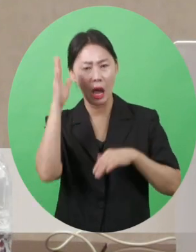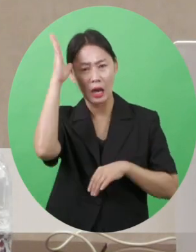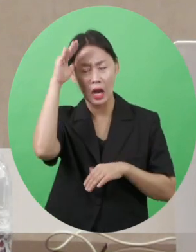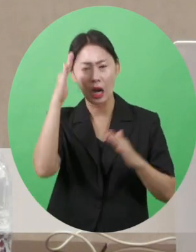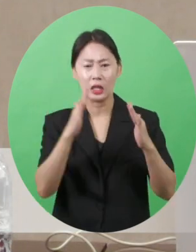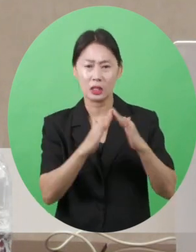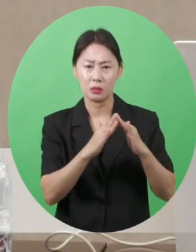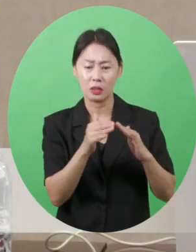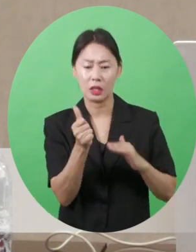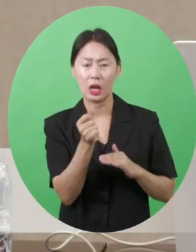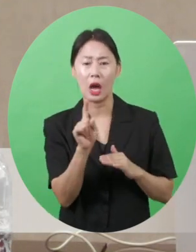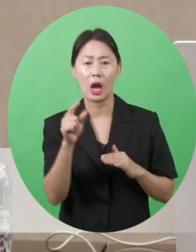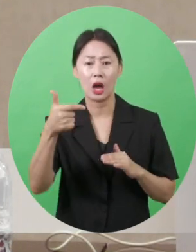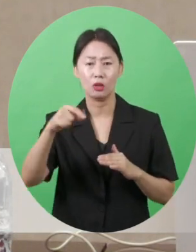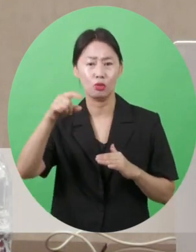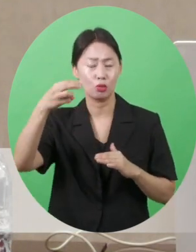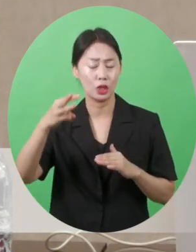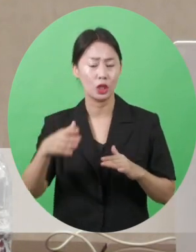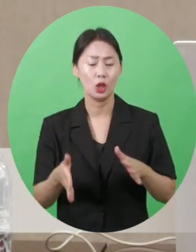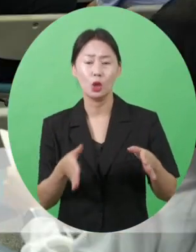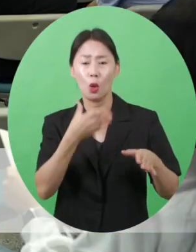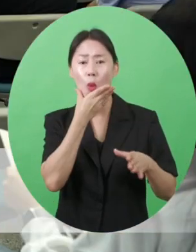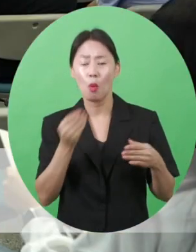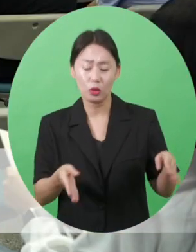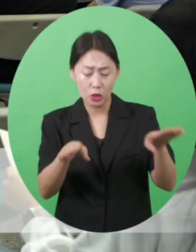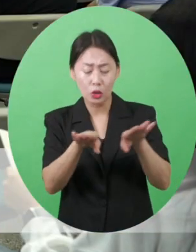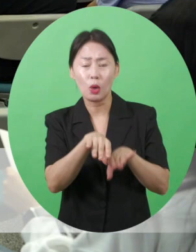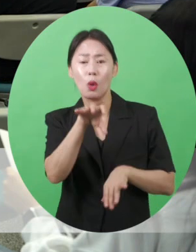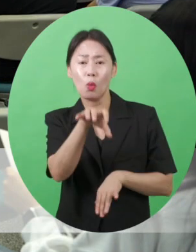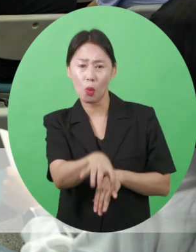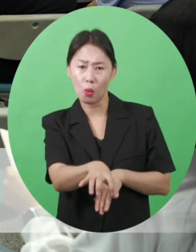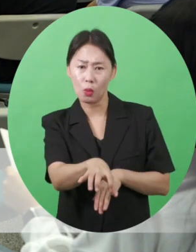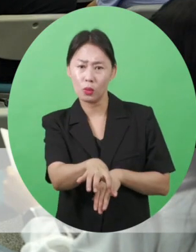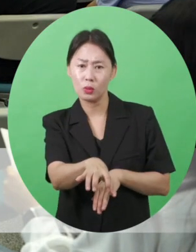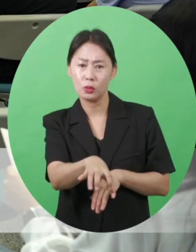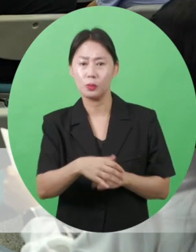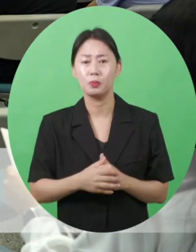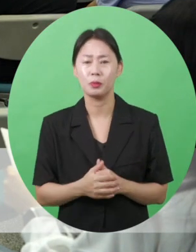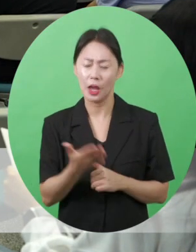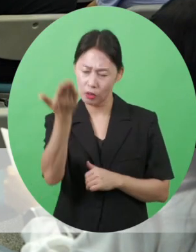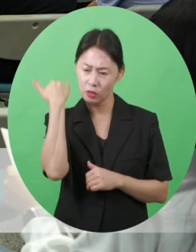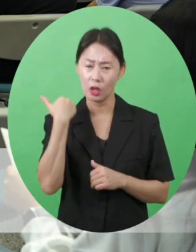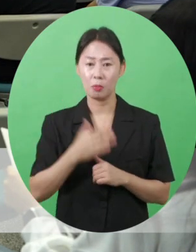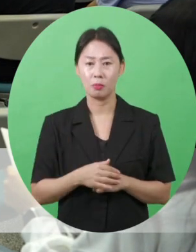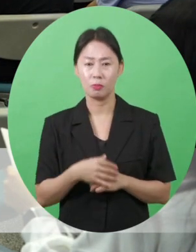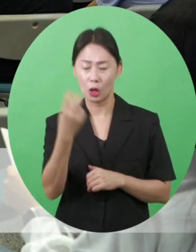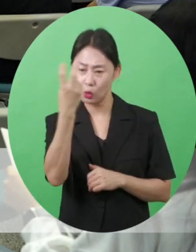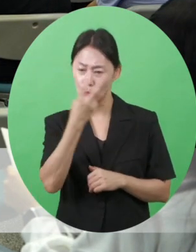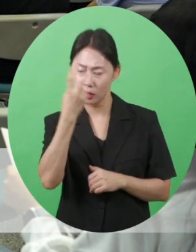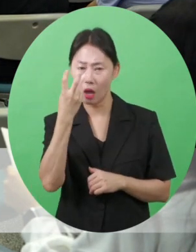요거는 한우리복지원 사건입니다. 이제 당시에 직권조사를